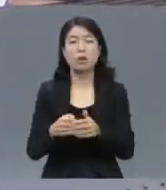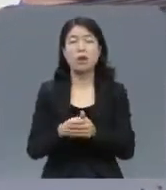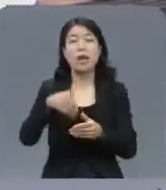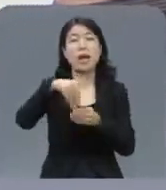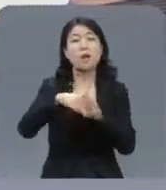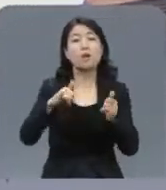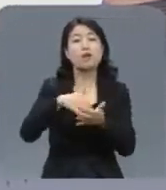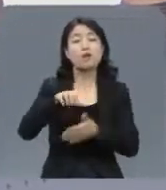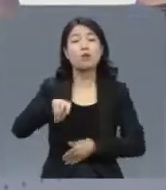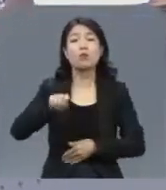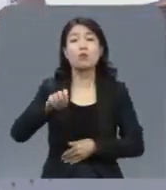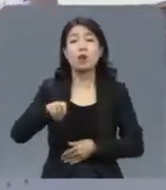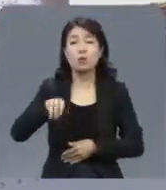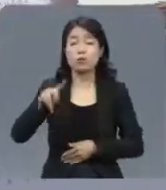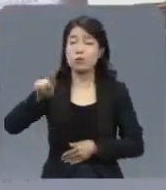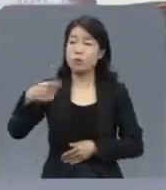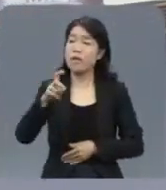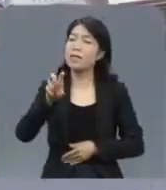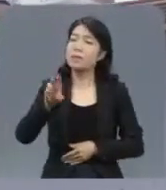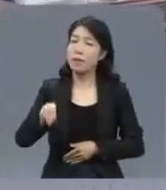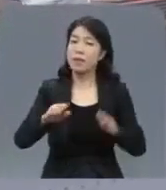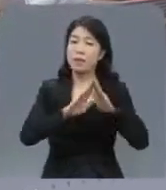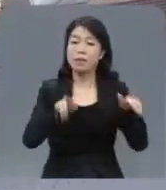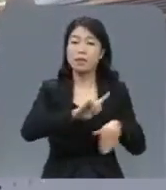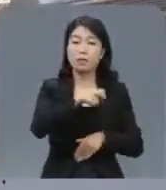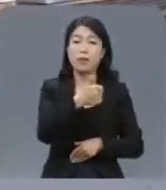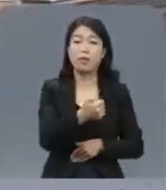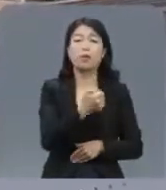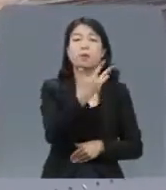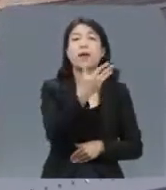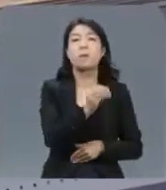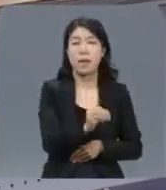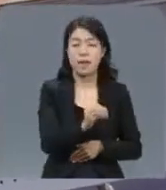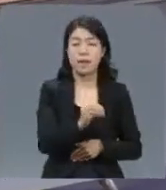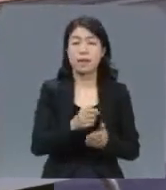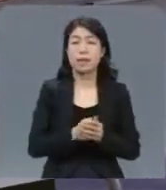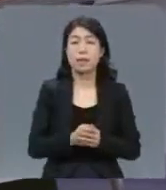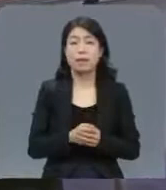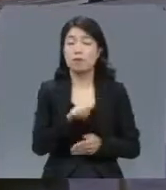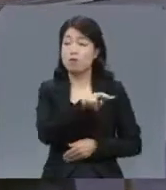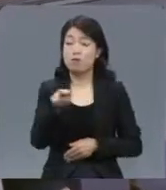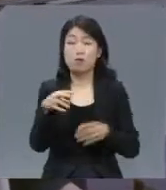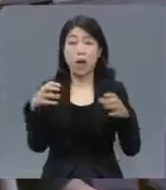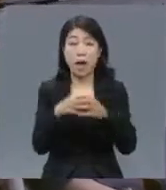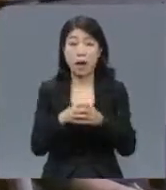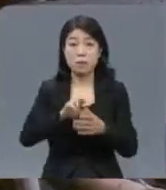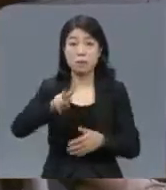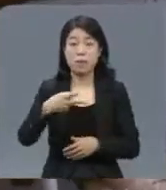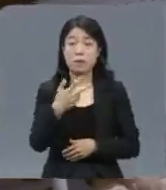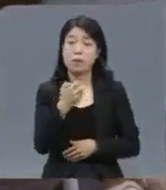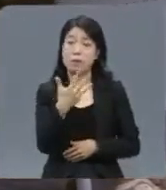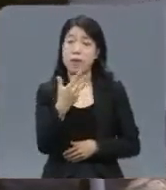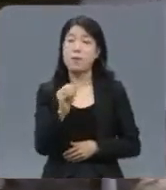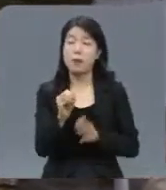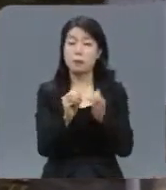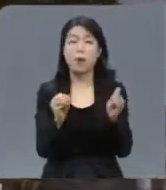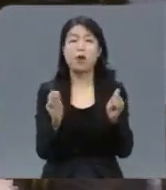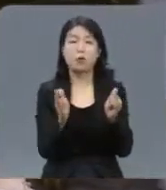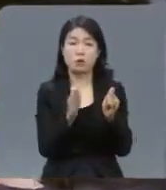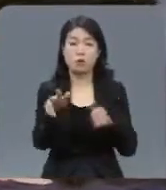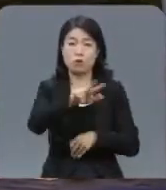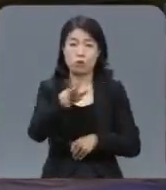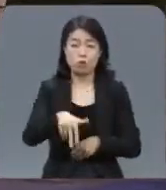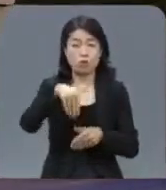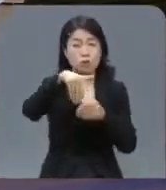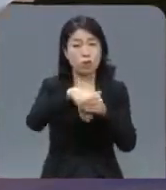수는 광주가 120만 여명 전남이 1,580,000 10명 입니다 합쳐서 278 만여 명으로 전국